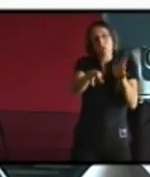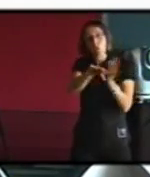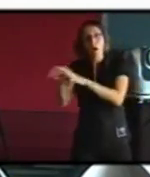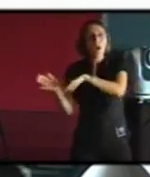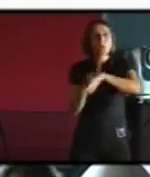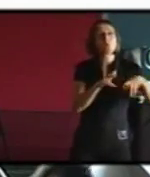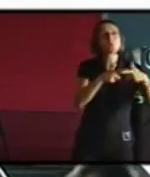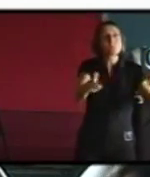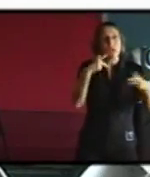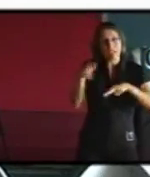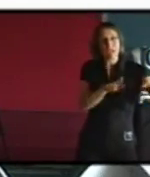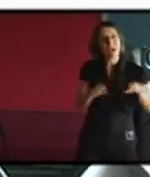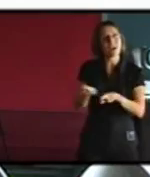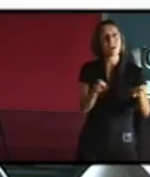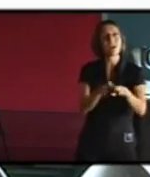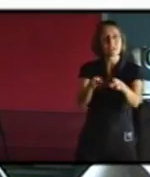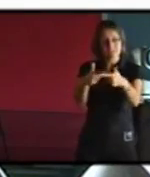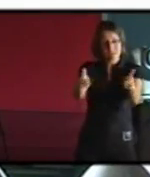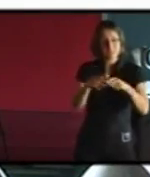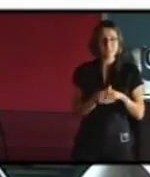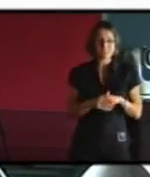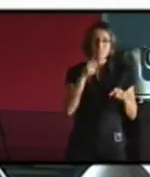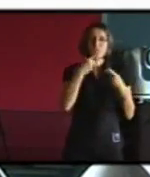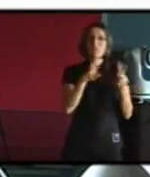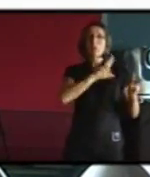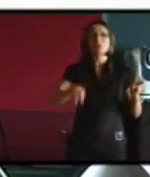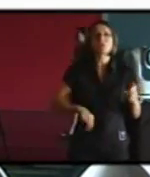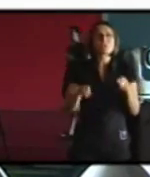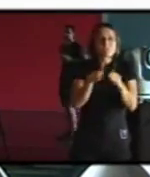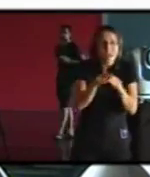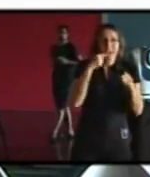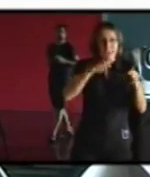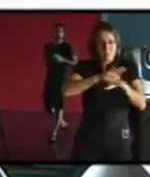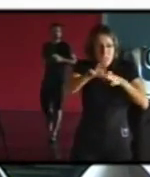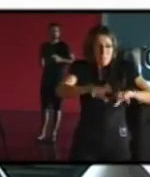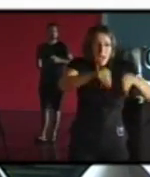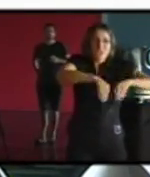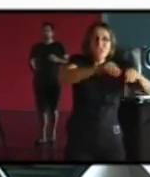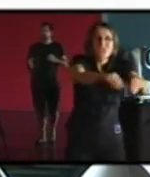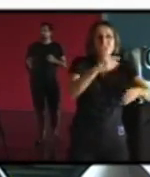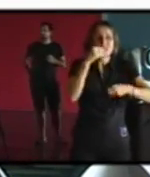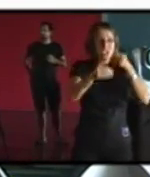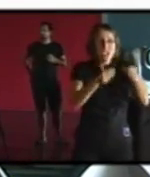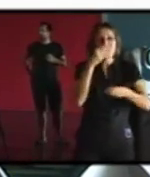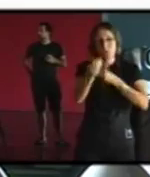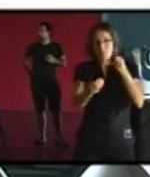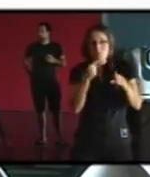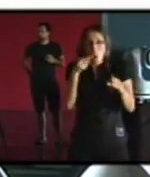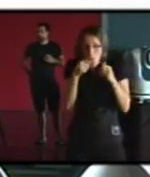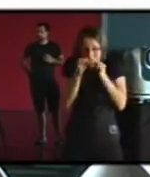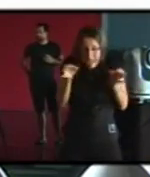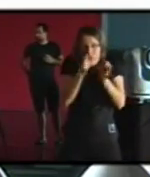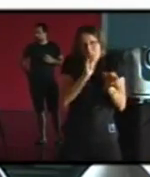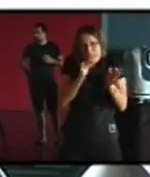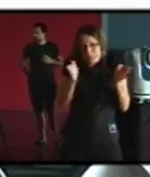la Garonne. Bruges avec un territoire périurbain, maraîcher, des petites parcelles, on peut